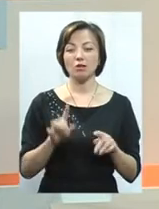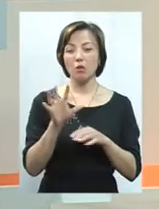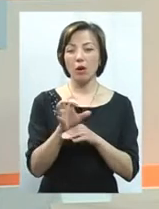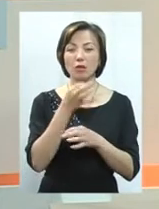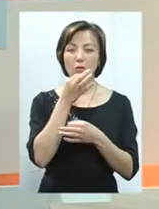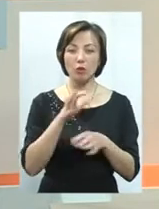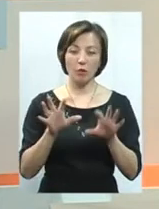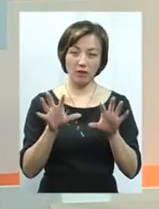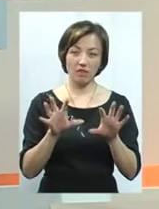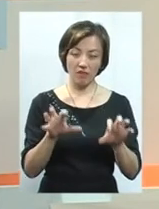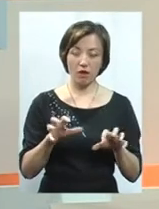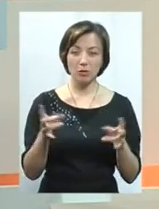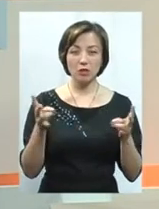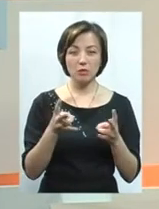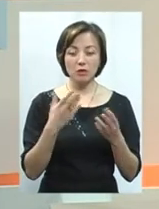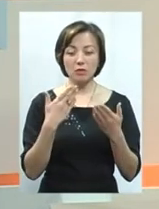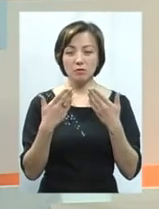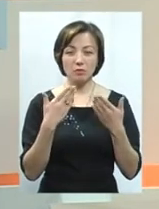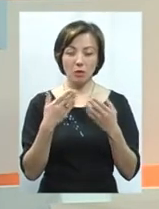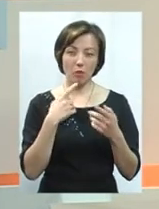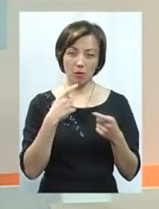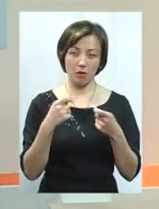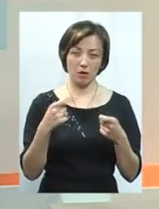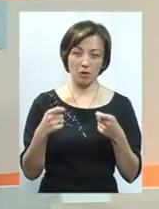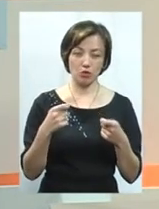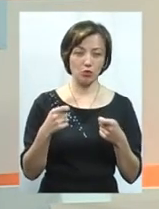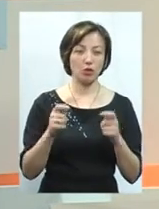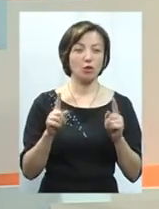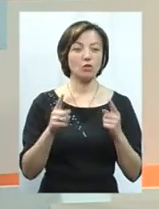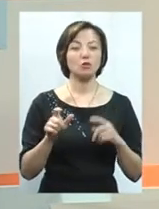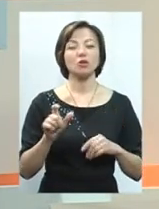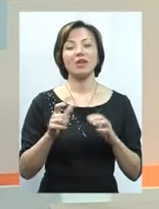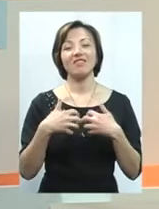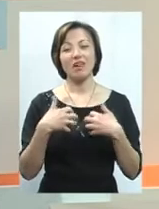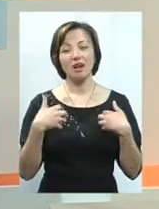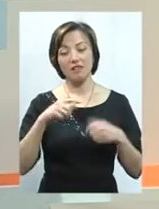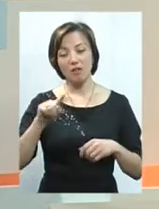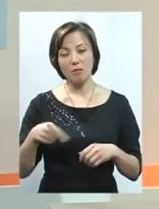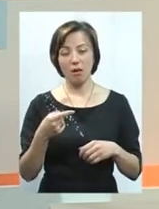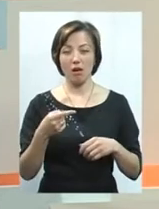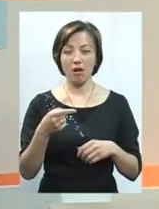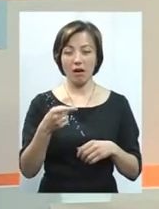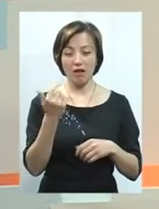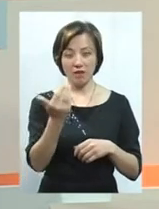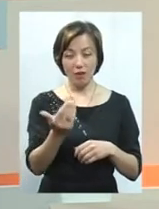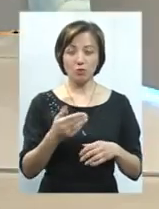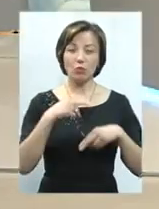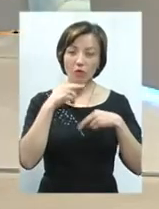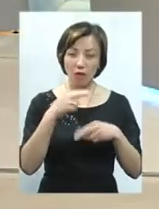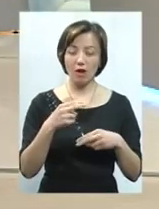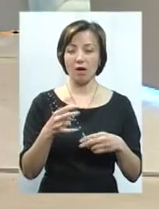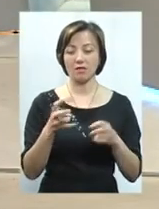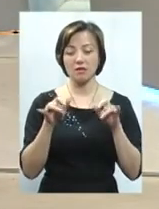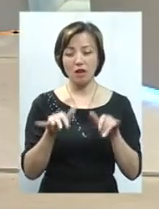будь-якої тварини, дуже потрібно підходити з обережністю. Тому що тварина вимагає і уваги, і відповідних